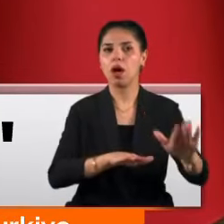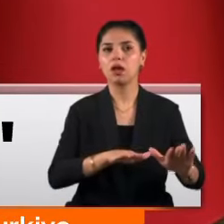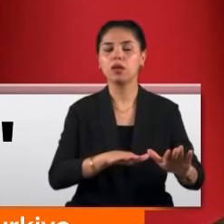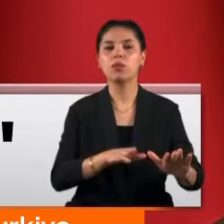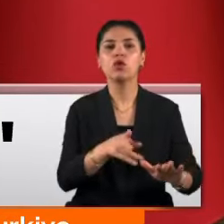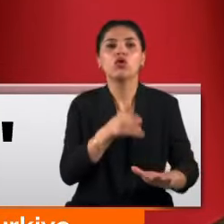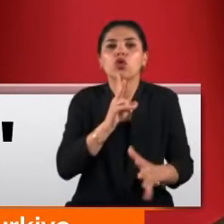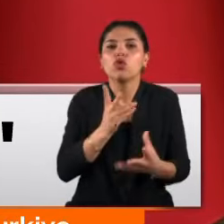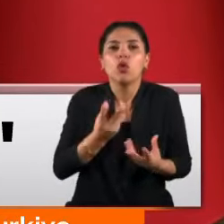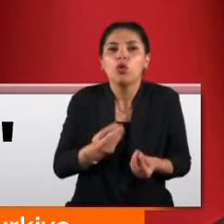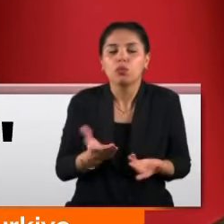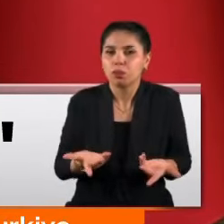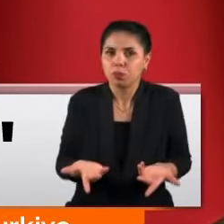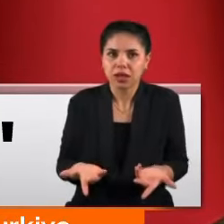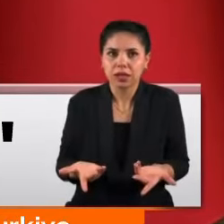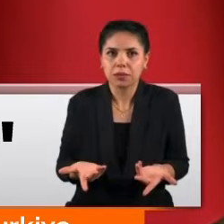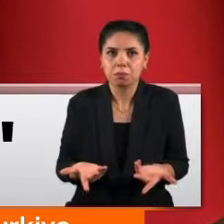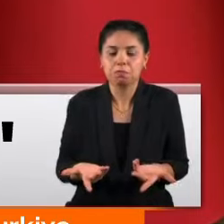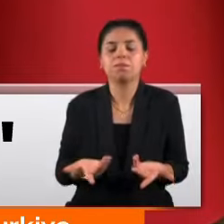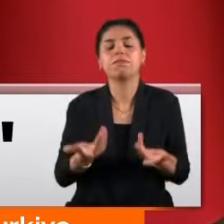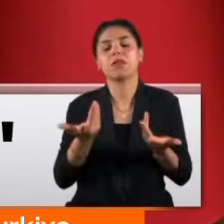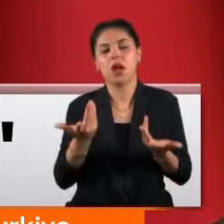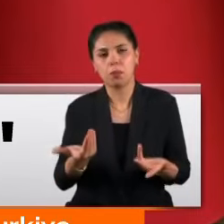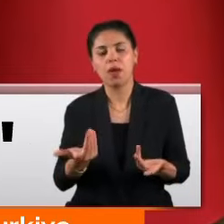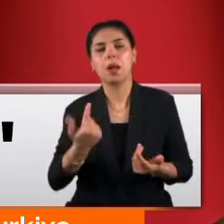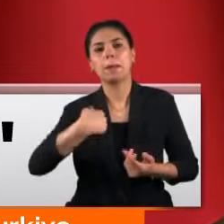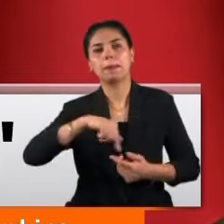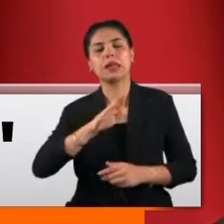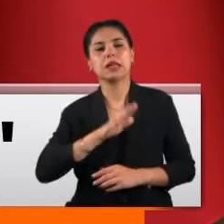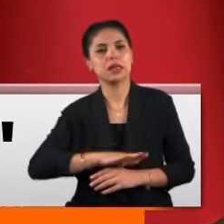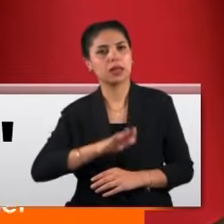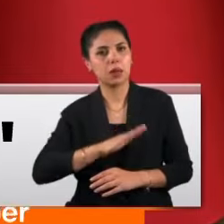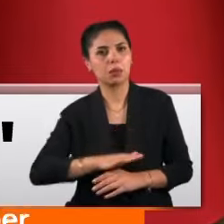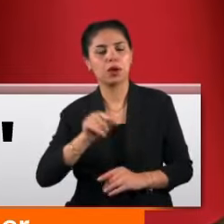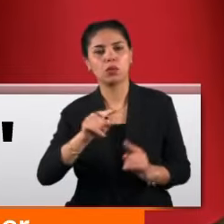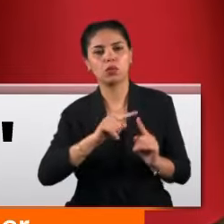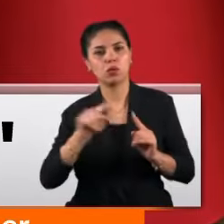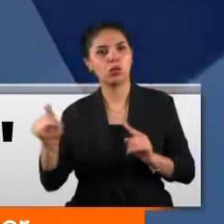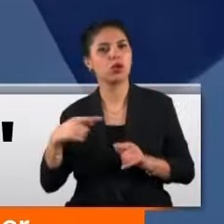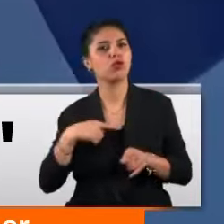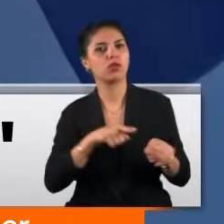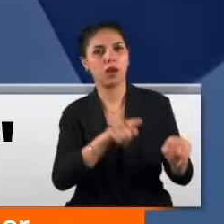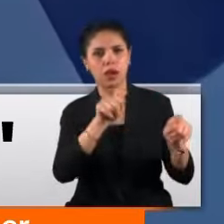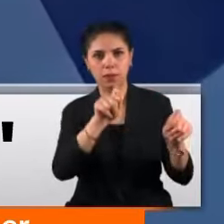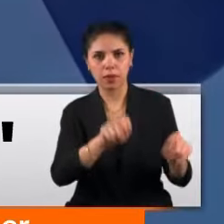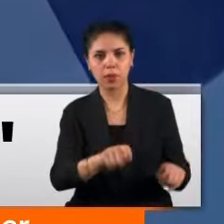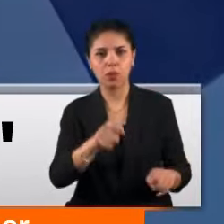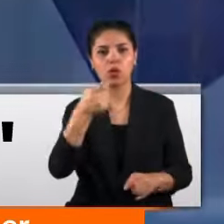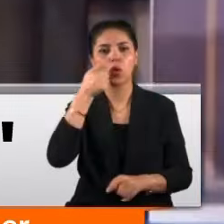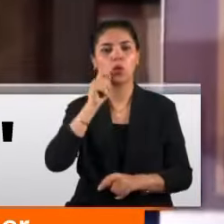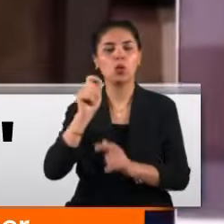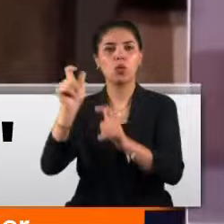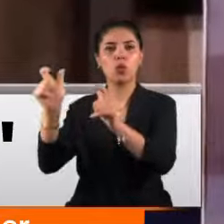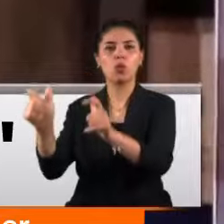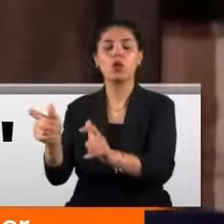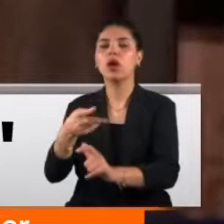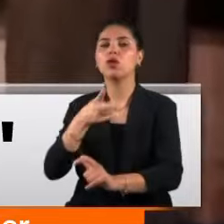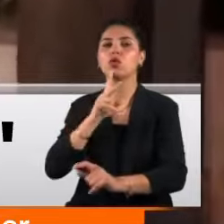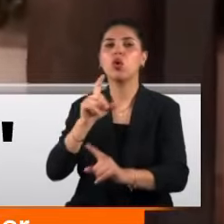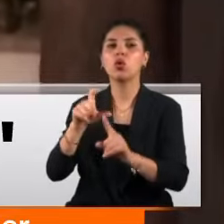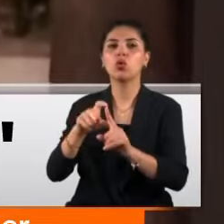noktalanmadı. Fakat biz sabırla tabii süreci takip ediyoruz. Ukrayna'nın son durumu da zirvenin